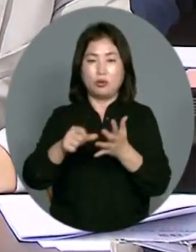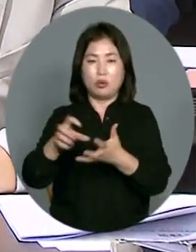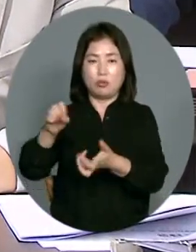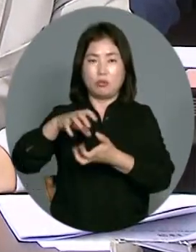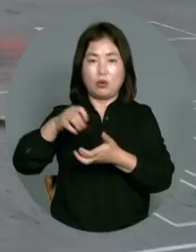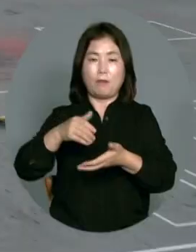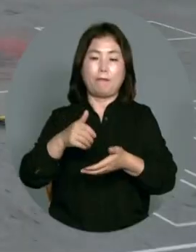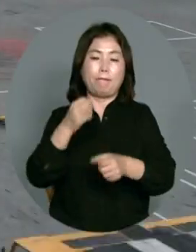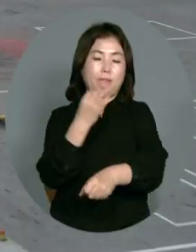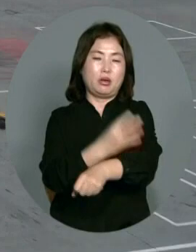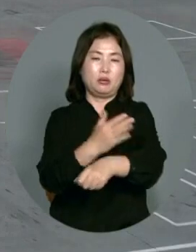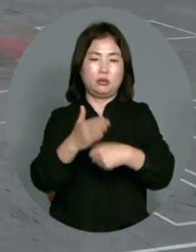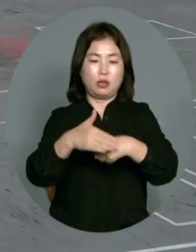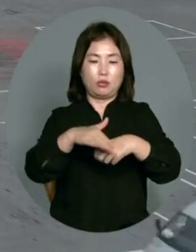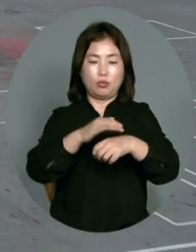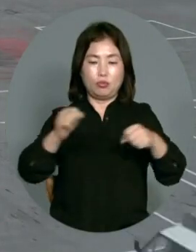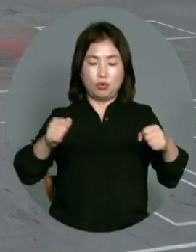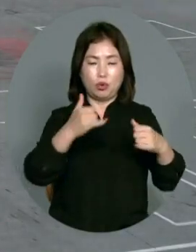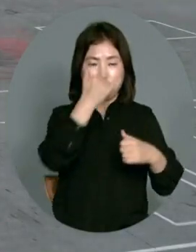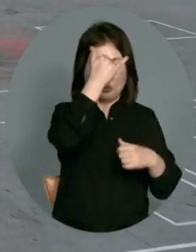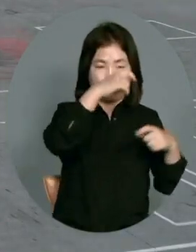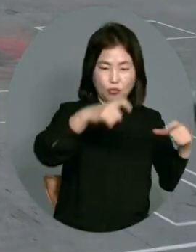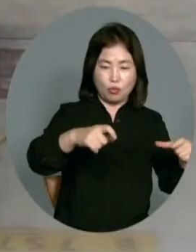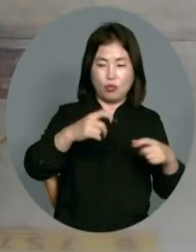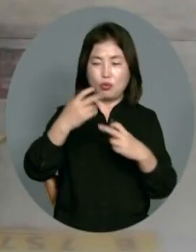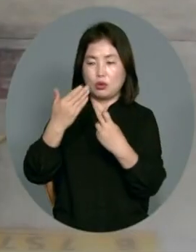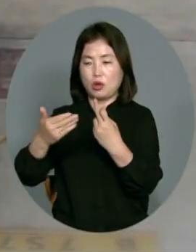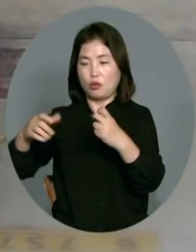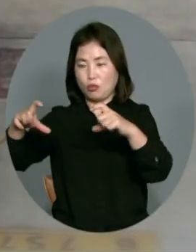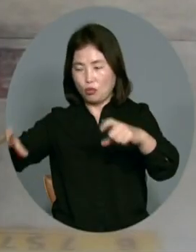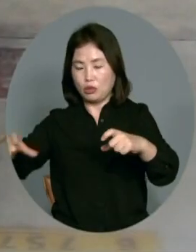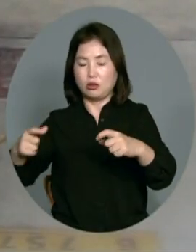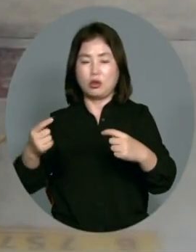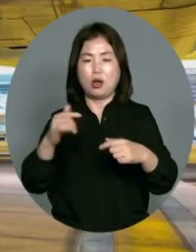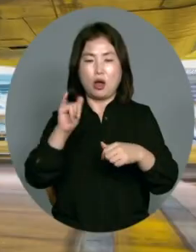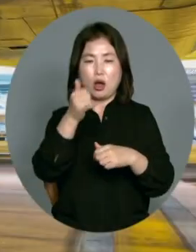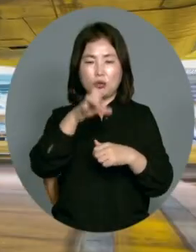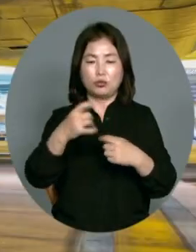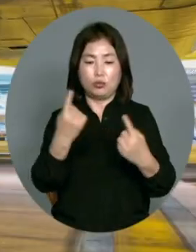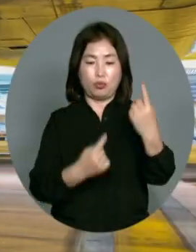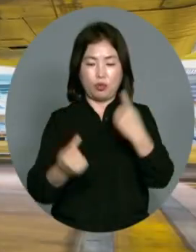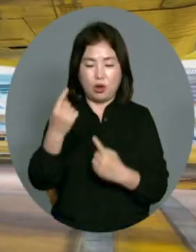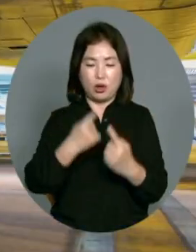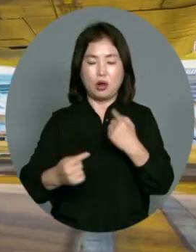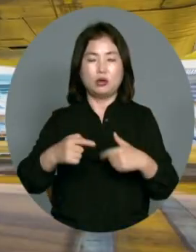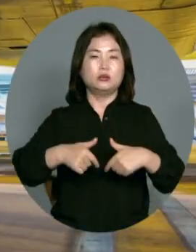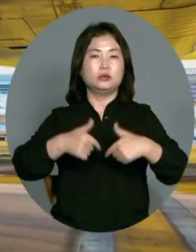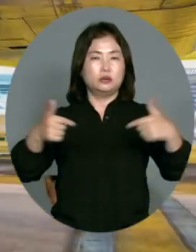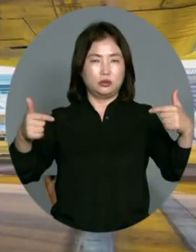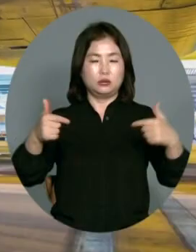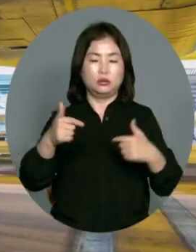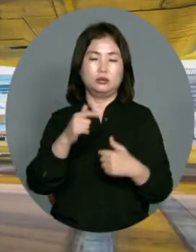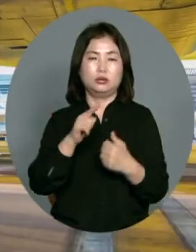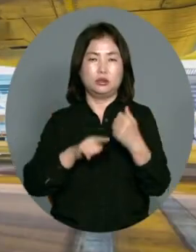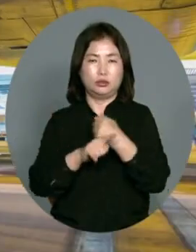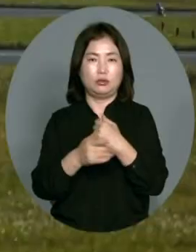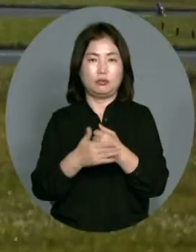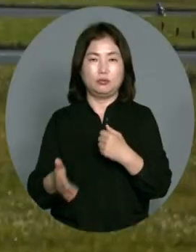편리해져 대구경북권은 물론 충청권, 강원권에서 항공 수요가 급증할 것으로 예상된다는